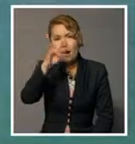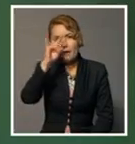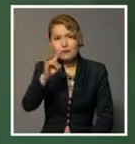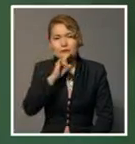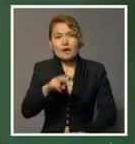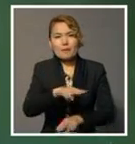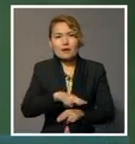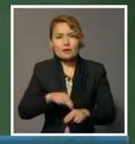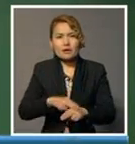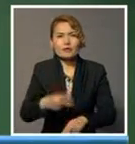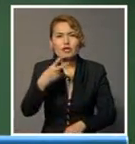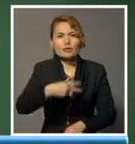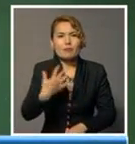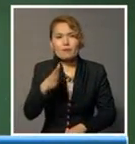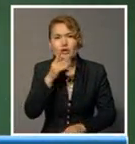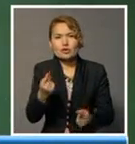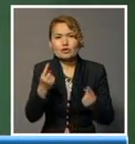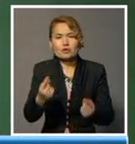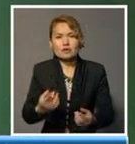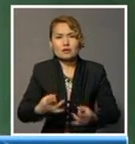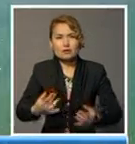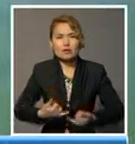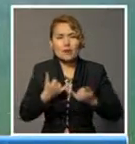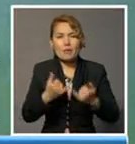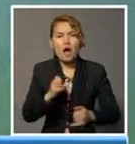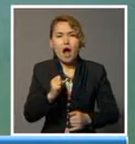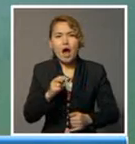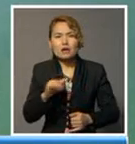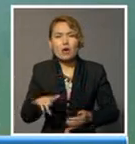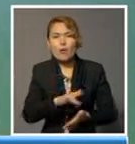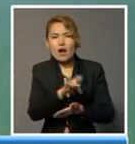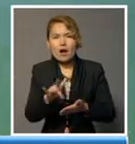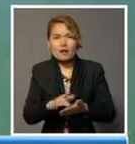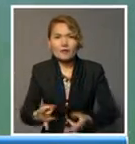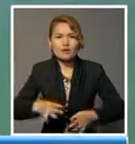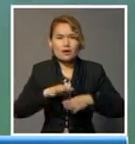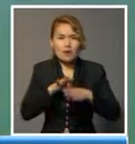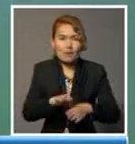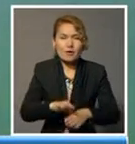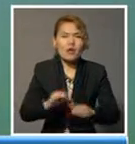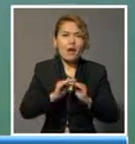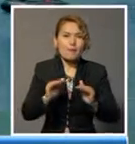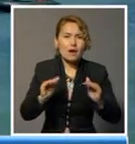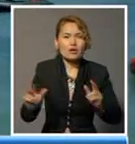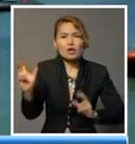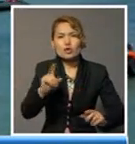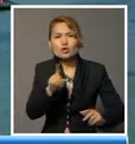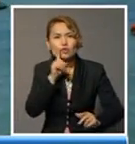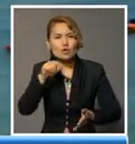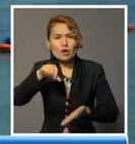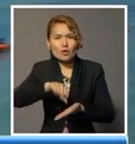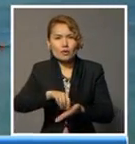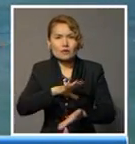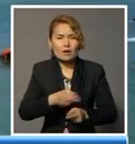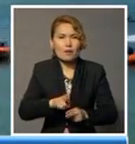Қазақстан полициясының 25 жылдығына орай Ақтауда 350 адам флешмоб өткізді. Полицейлерден бөлек құтқарушылар, балалар мен студенттер ауқымды шараның ажарын